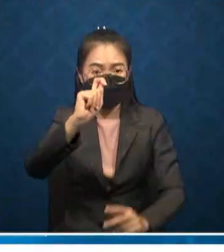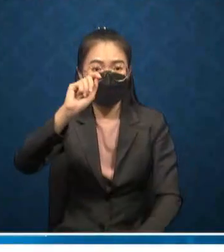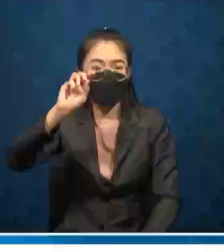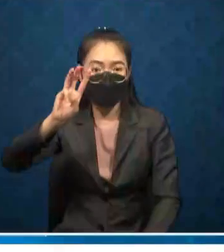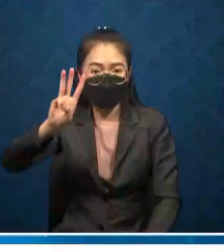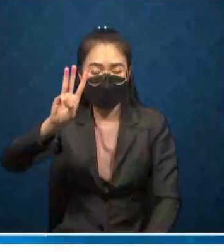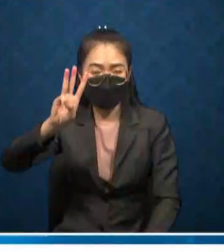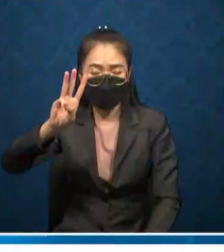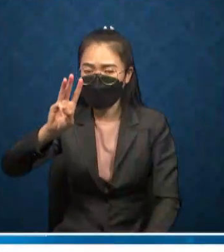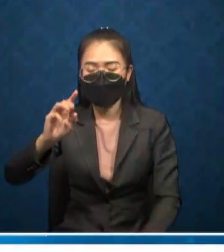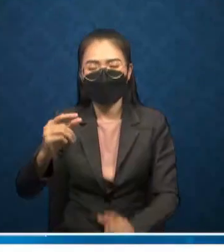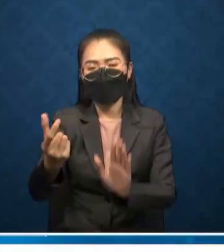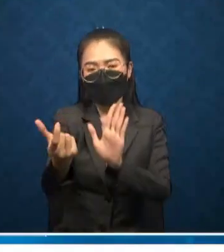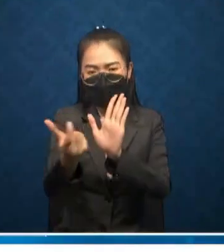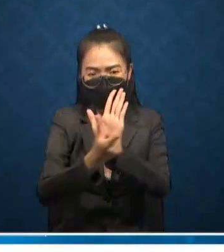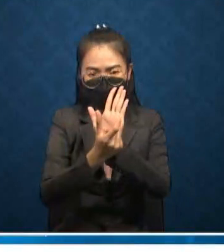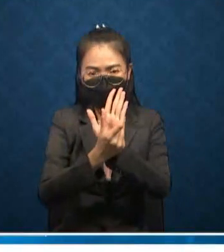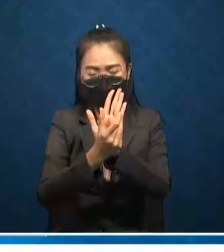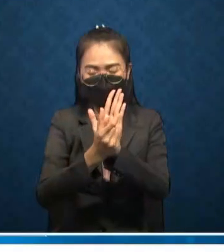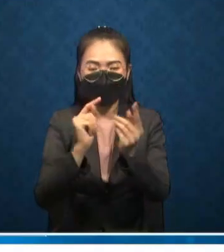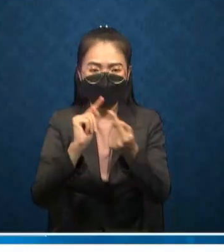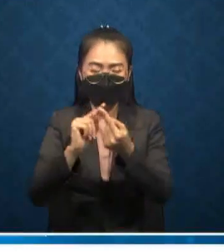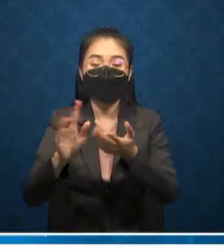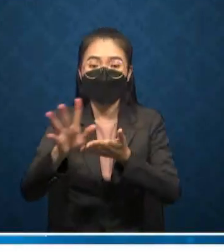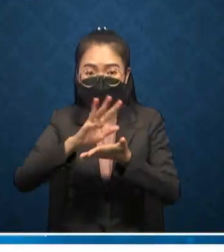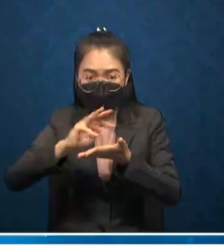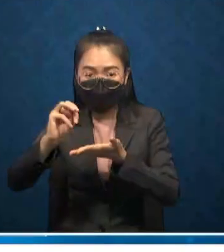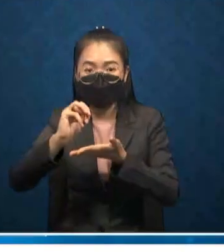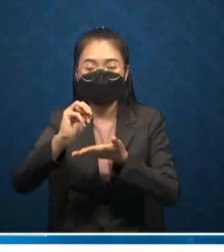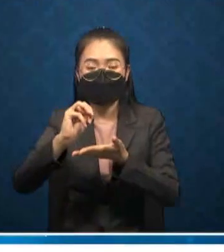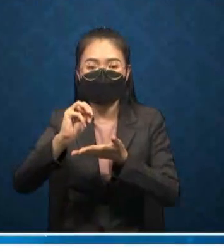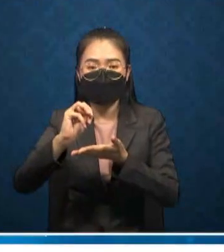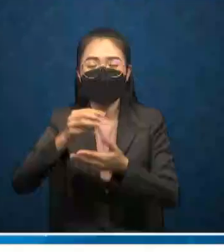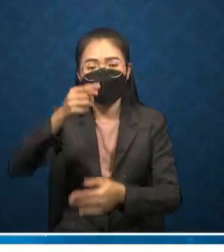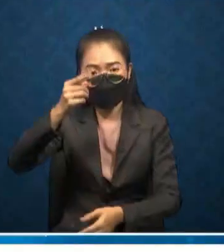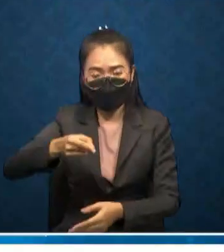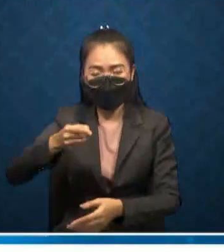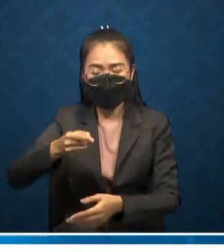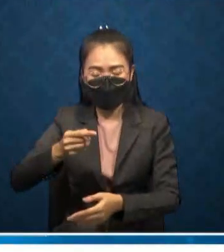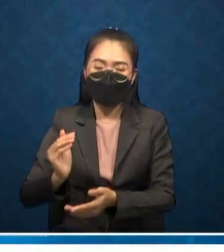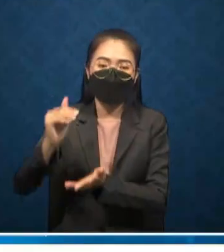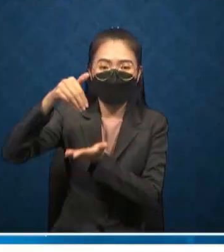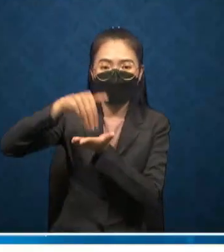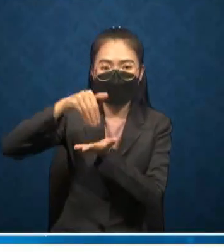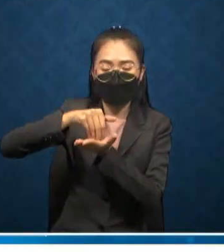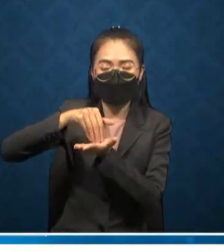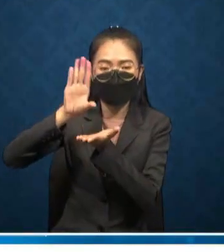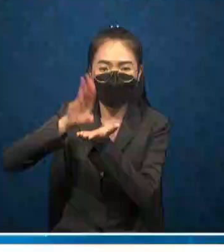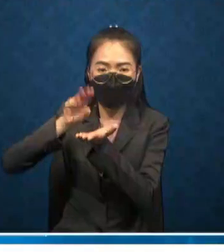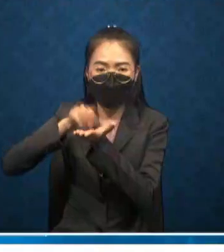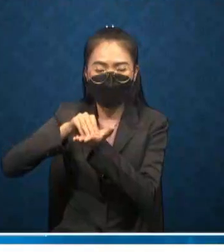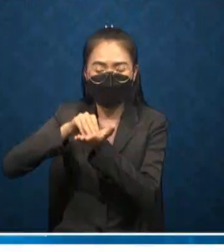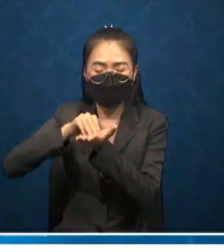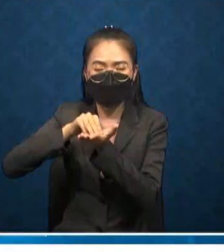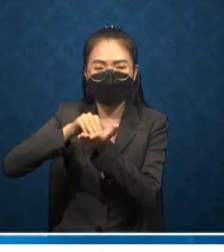กำหนดให้มหาวิทยาลัยสถาบันอุดมศึกษาได้ทำหน้าที่ในการเป็นศูนย์กลางฐานข้อมูล